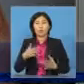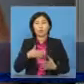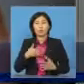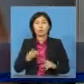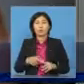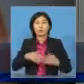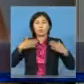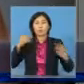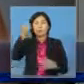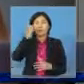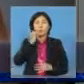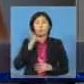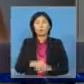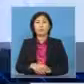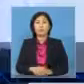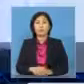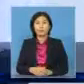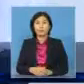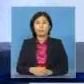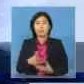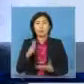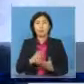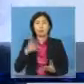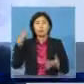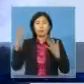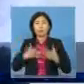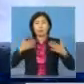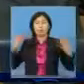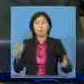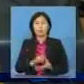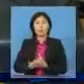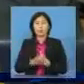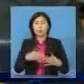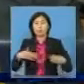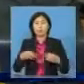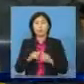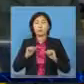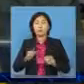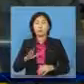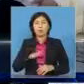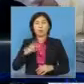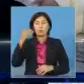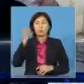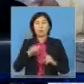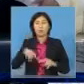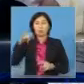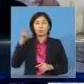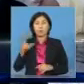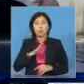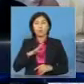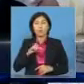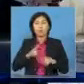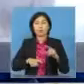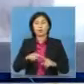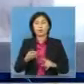беду, огромная благодарность. Осуществление мечты большой дружной семьи Жусипкалиевых стало возможным благодаря неравнодушным казахстанцам.